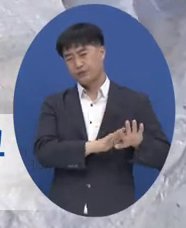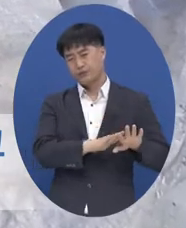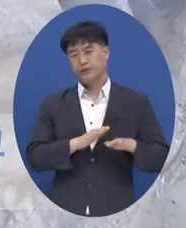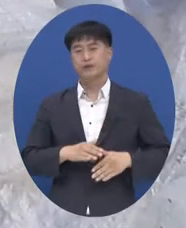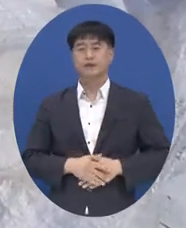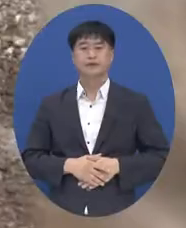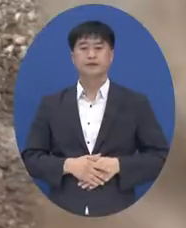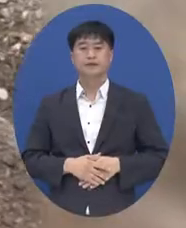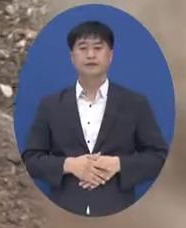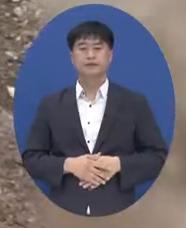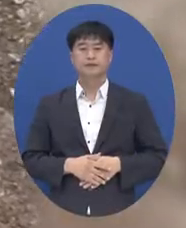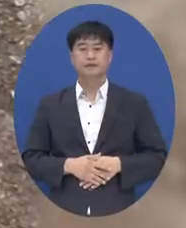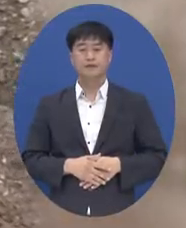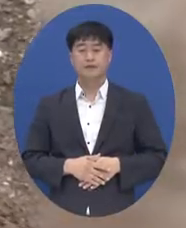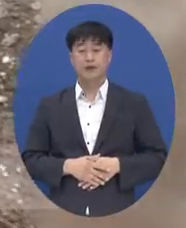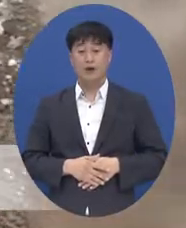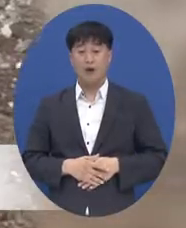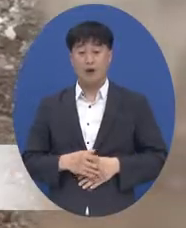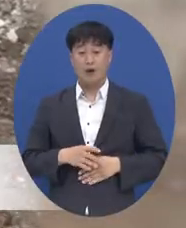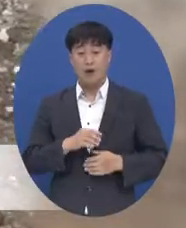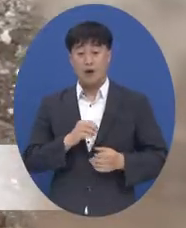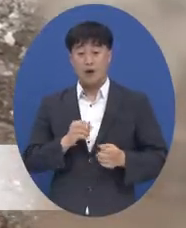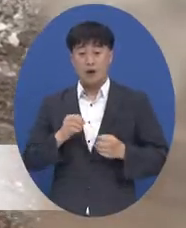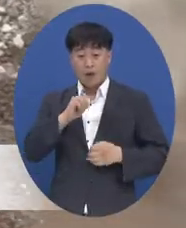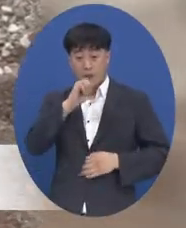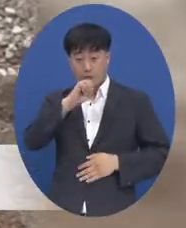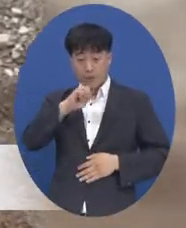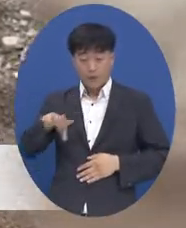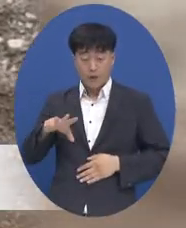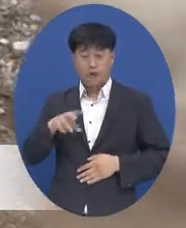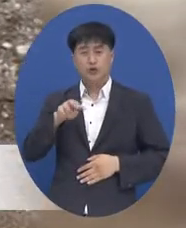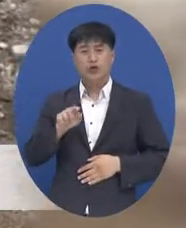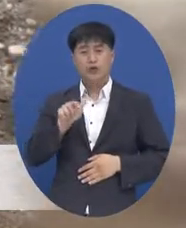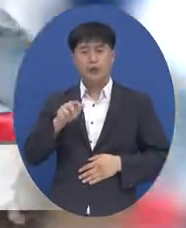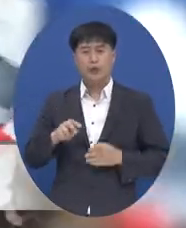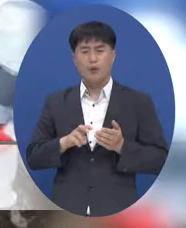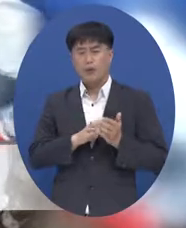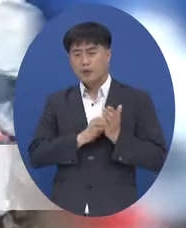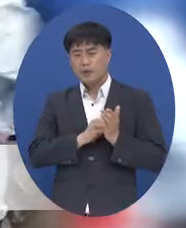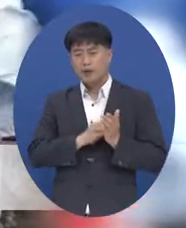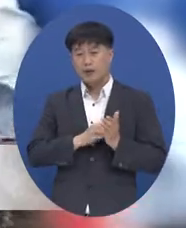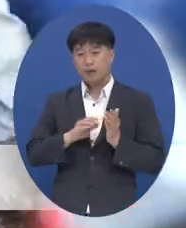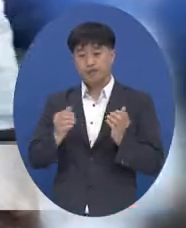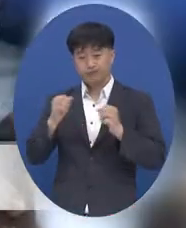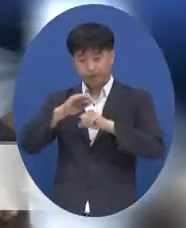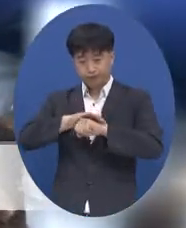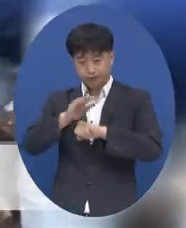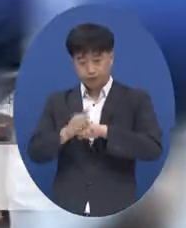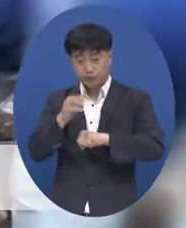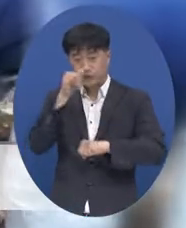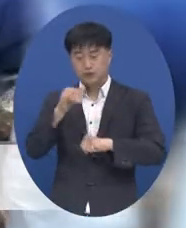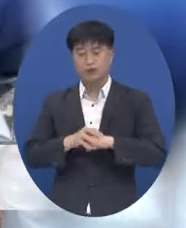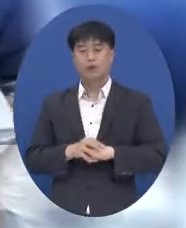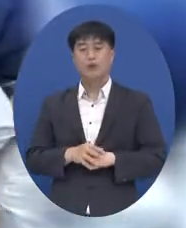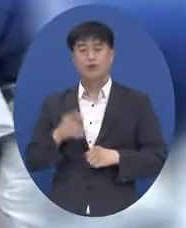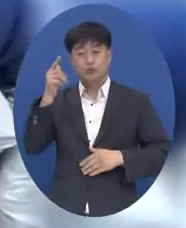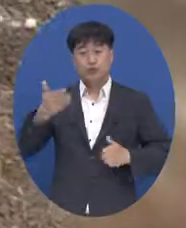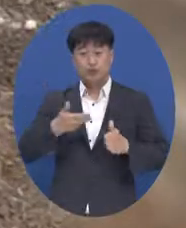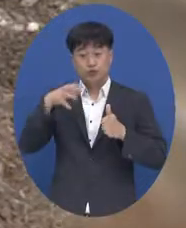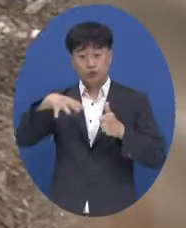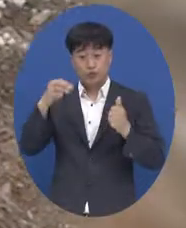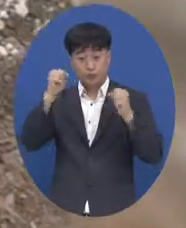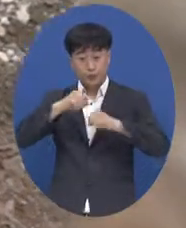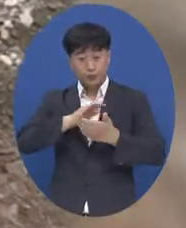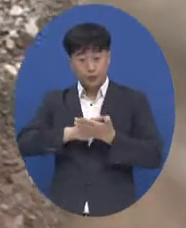그렇게 한 거죠. 폐성면을 몰래 땅에 묻어버린 곳도 있습니다. 축사 철거 현장에서 나온 건데